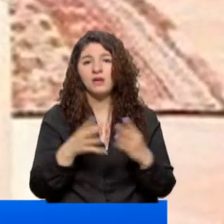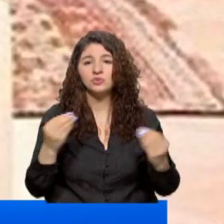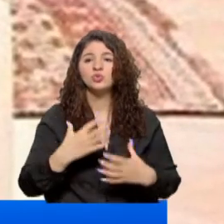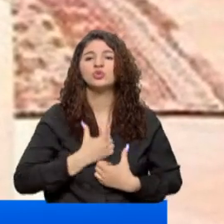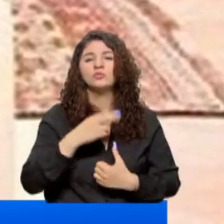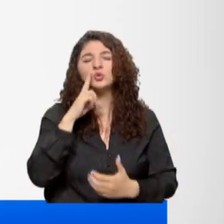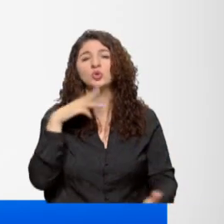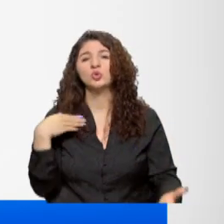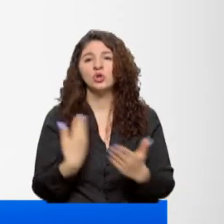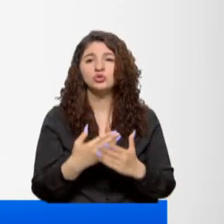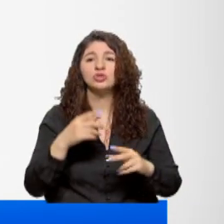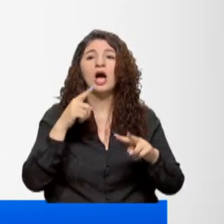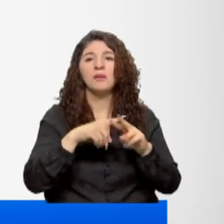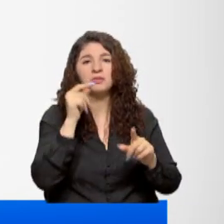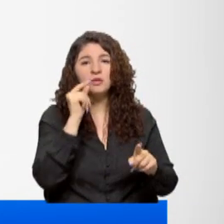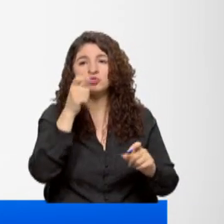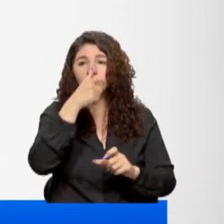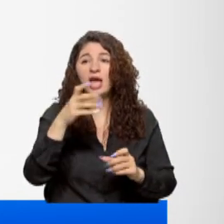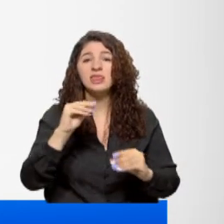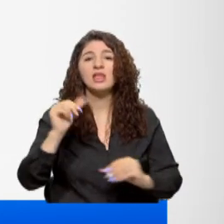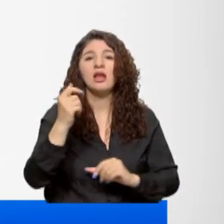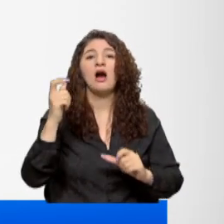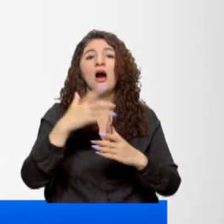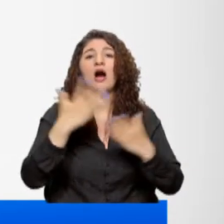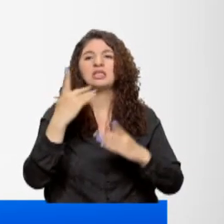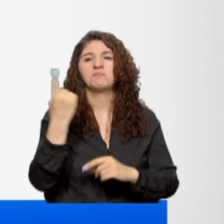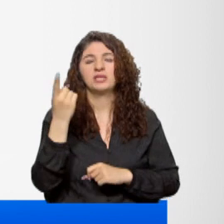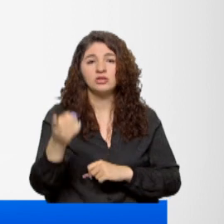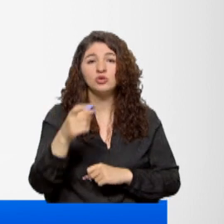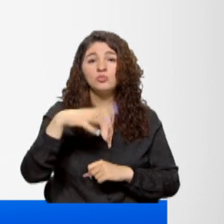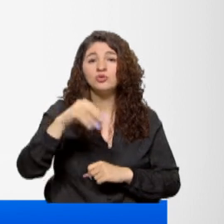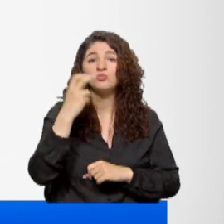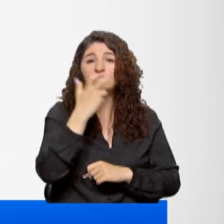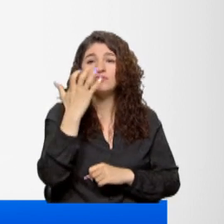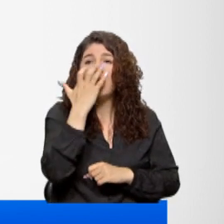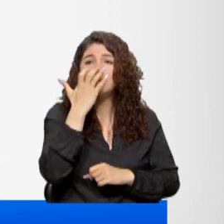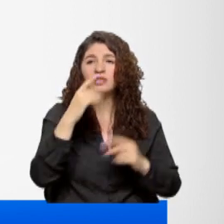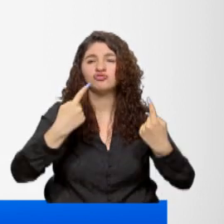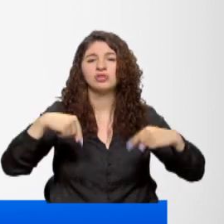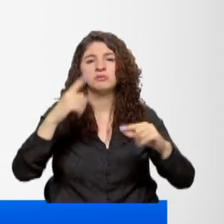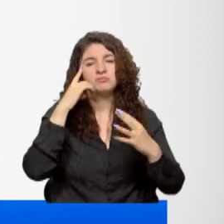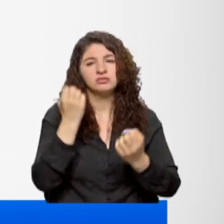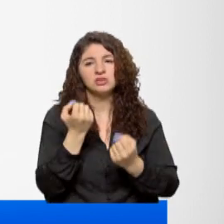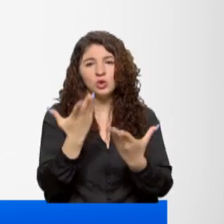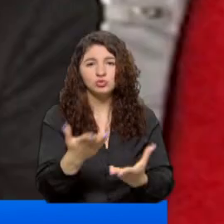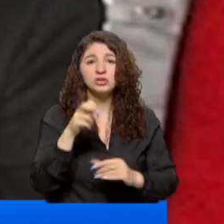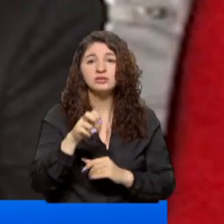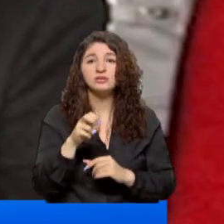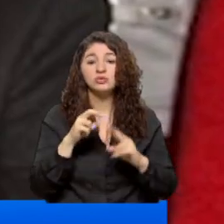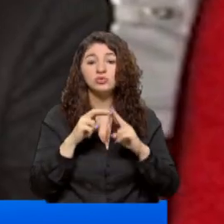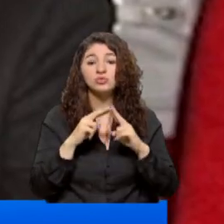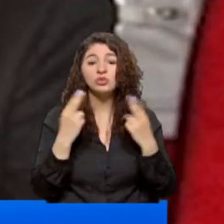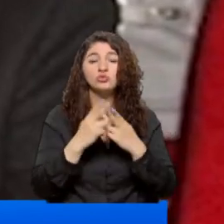üzüntüm sonsuz Ahmet Sait Türkiye'nin en değerli aydınlarından biriydi tüm müzik ve edebiyat çevresinde başı sağolsun